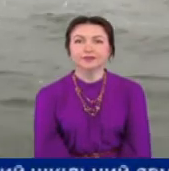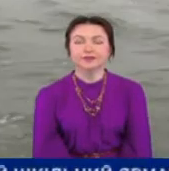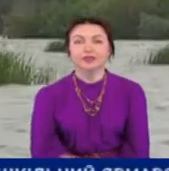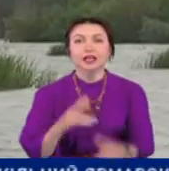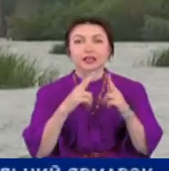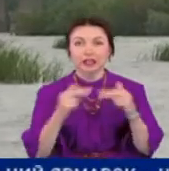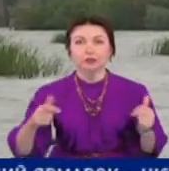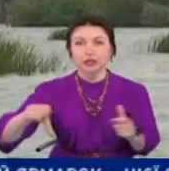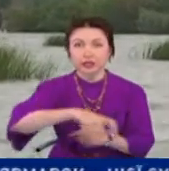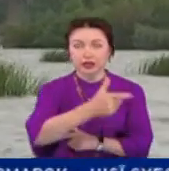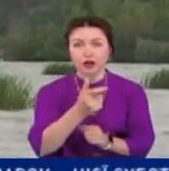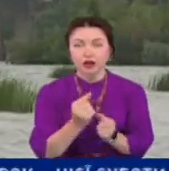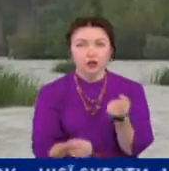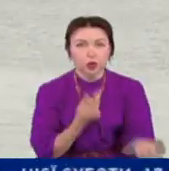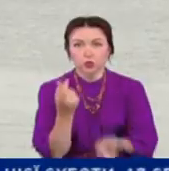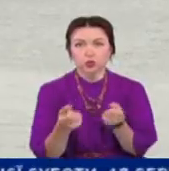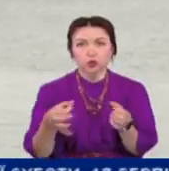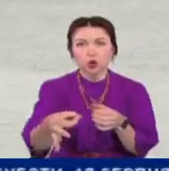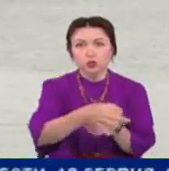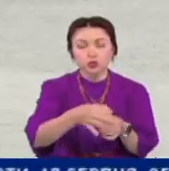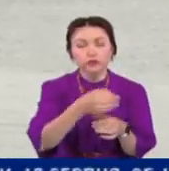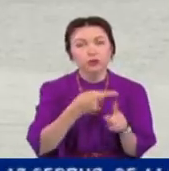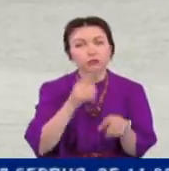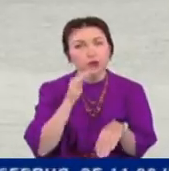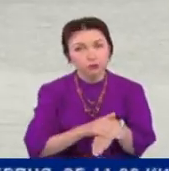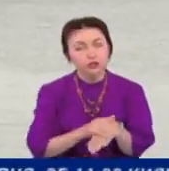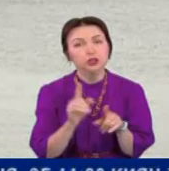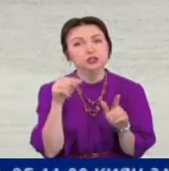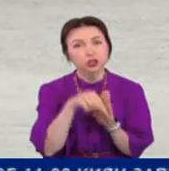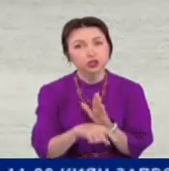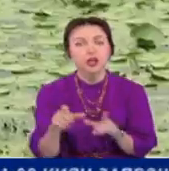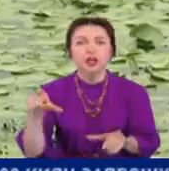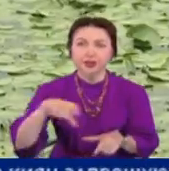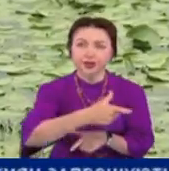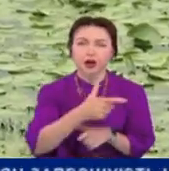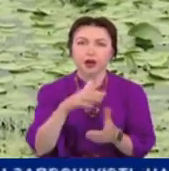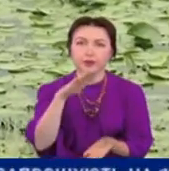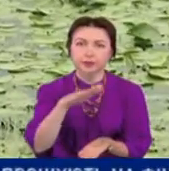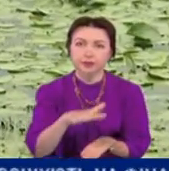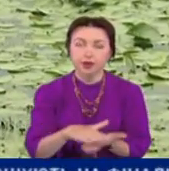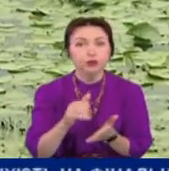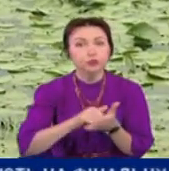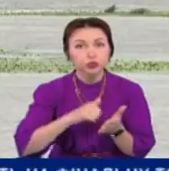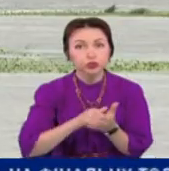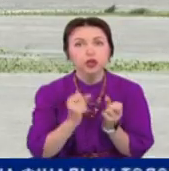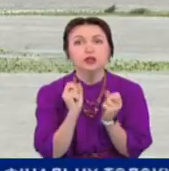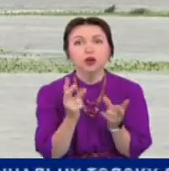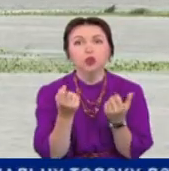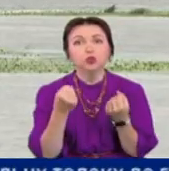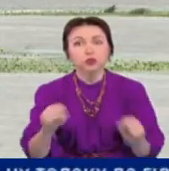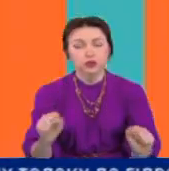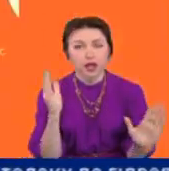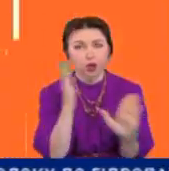На Дніпрі ростуть острови. Тривожна прикмета означає, що ріка мілішає. Що стало причиною і як уникнути